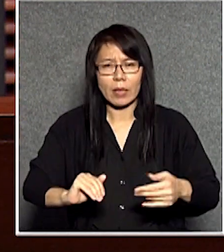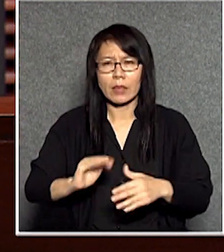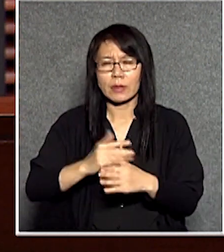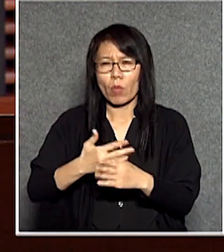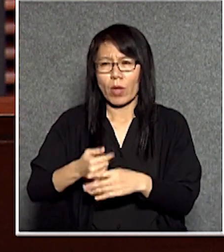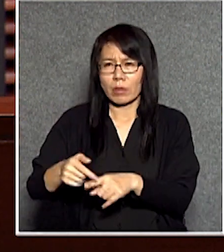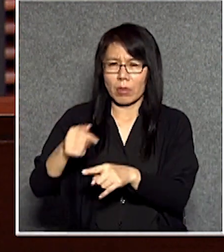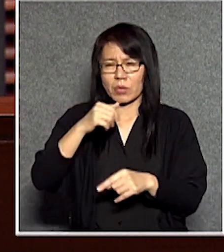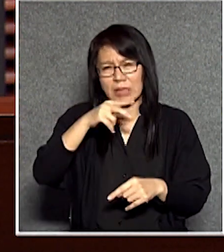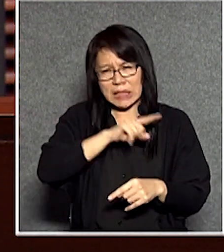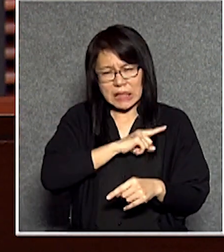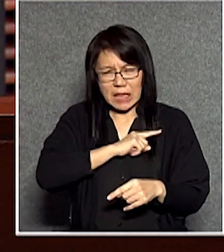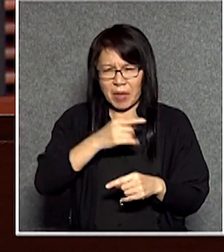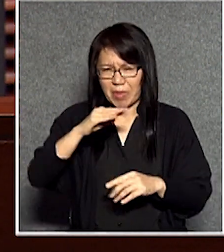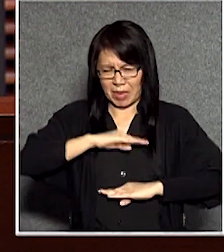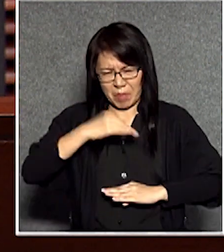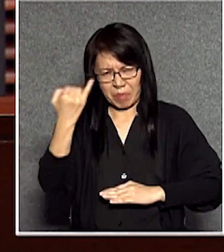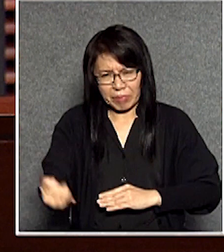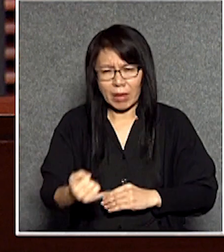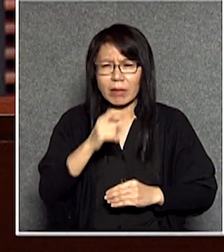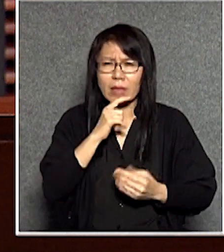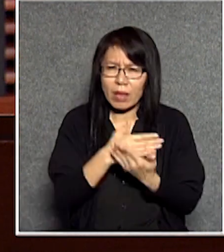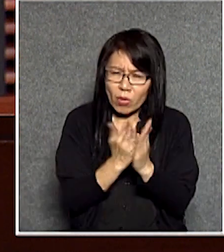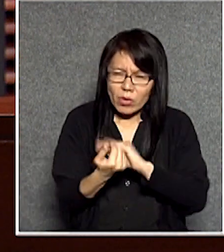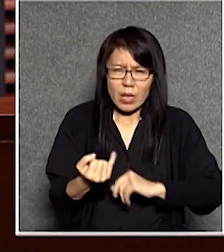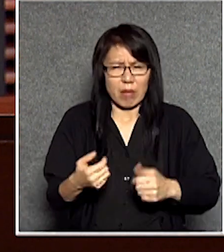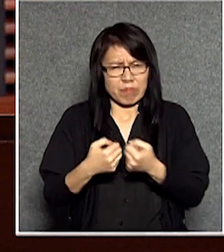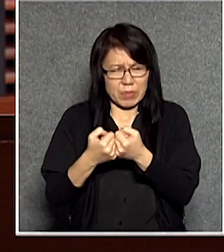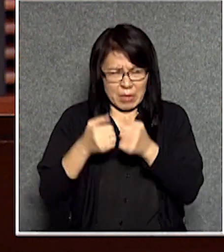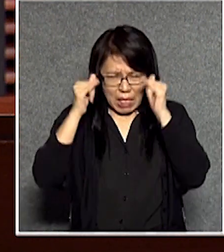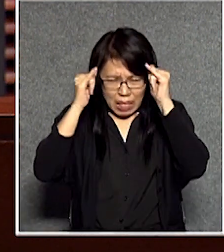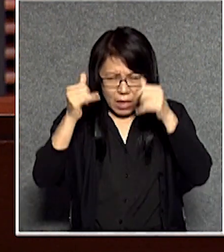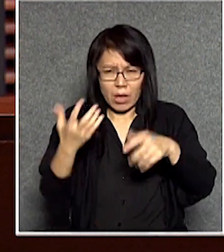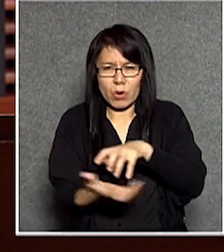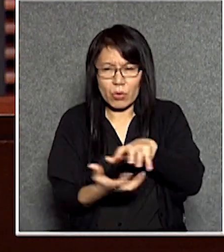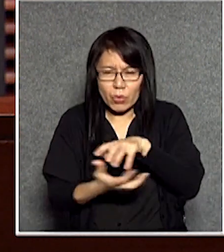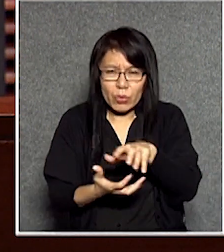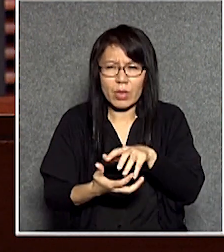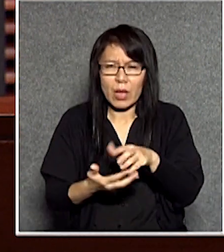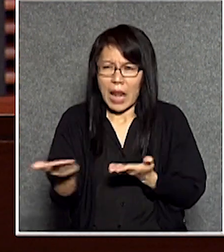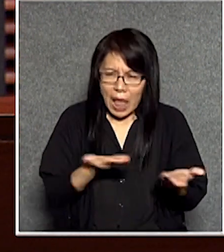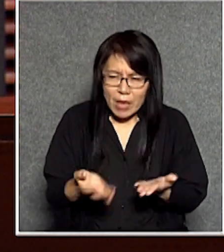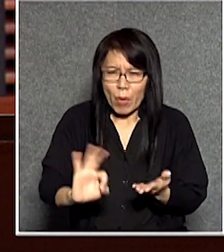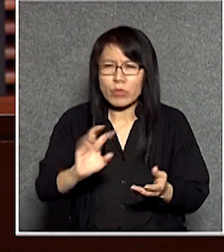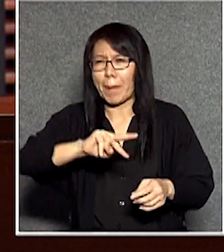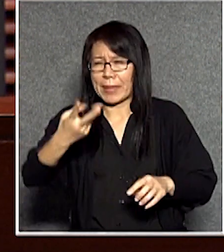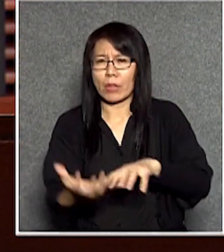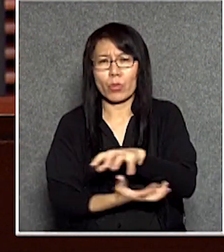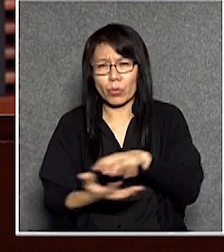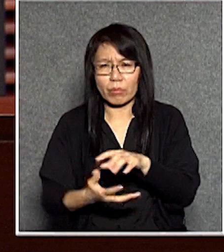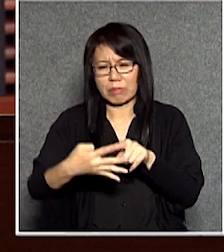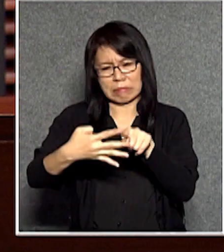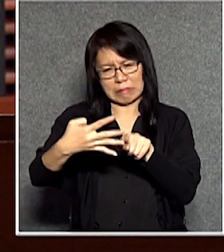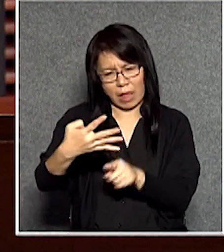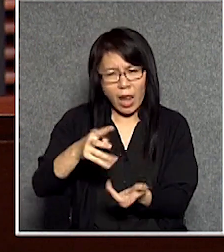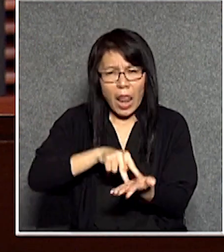德則下怨，無仁則下爭，無義則下暴，無亂則下無禮則下亂，四經不立，為之